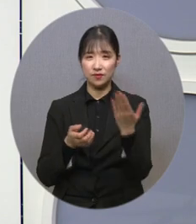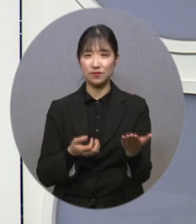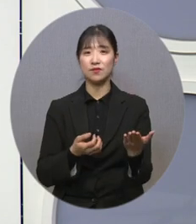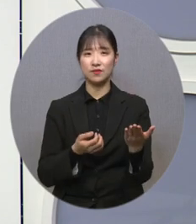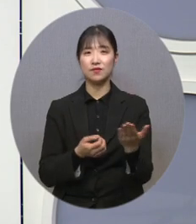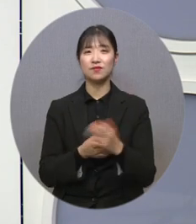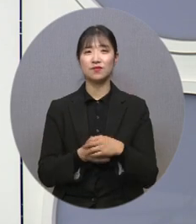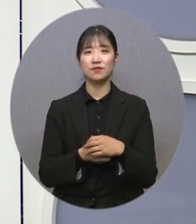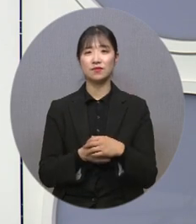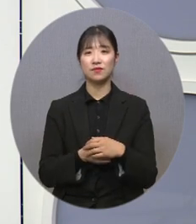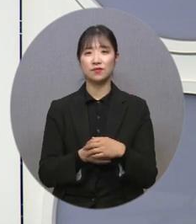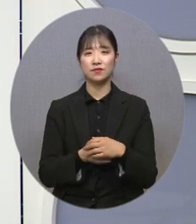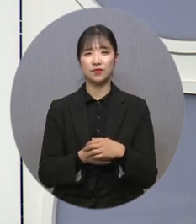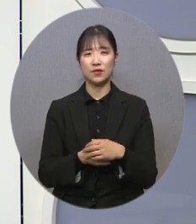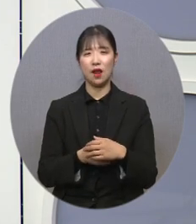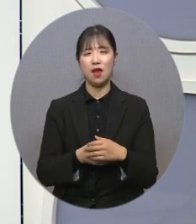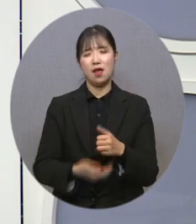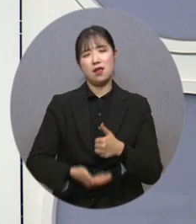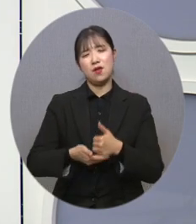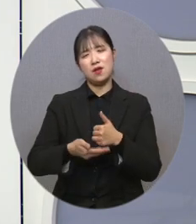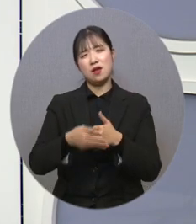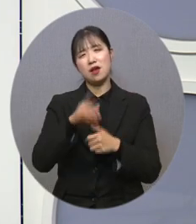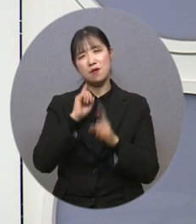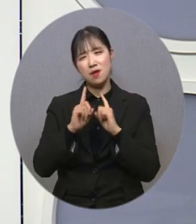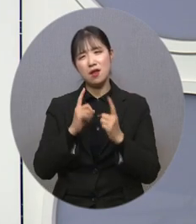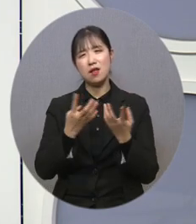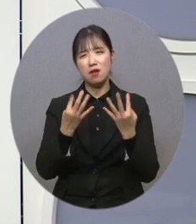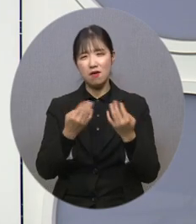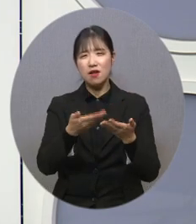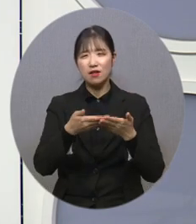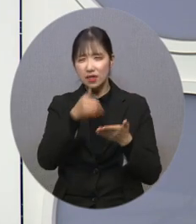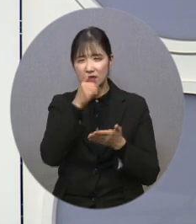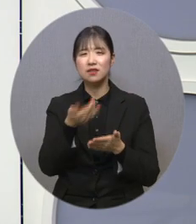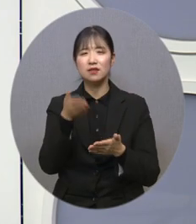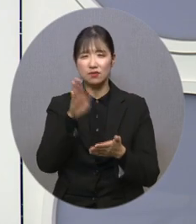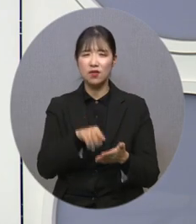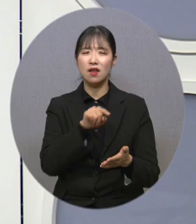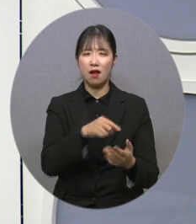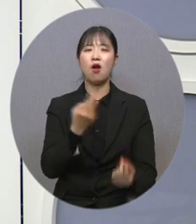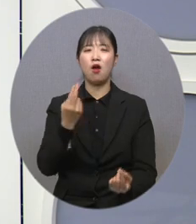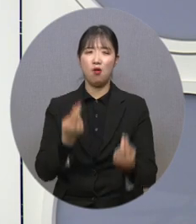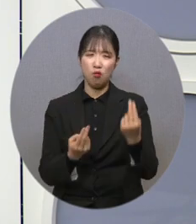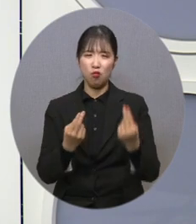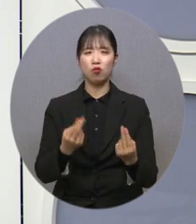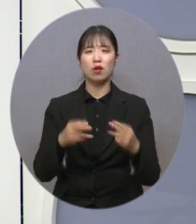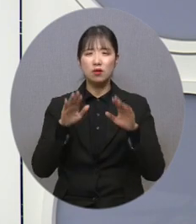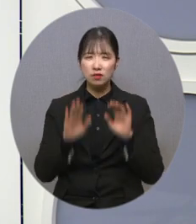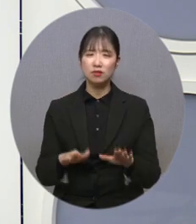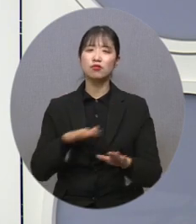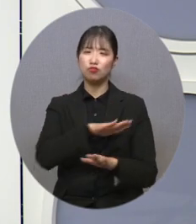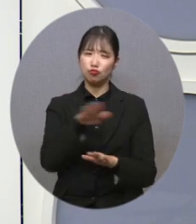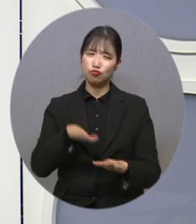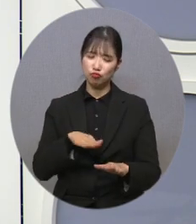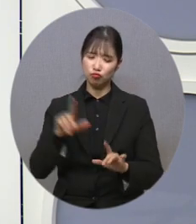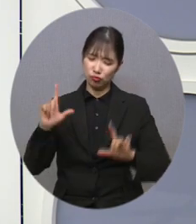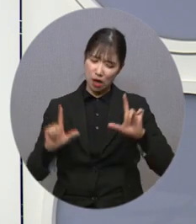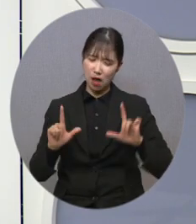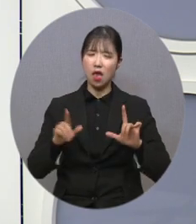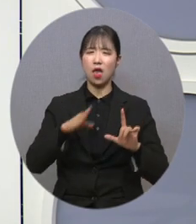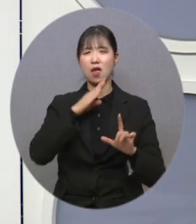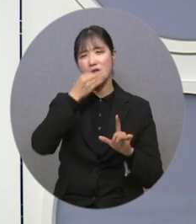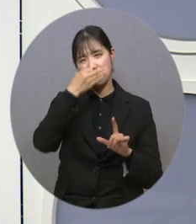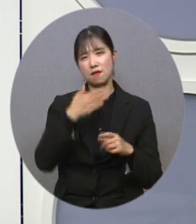고문님께서 과찬의 말씀을 해주셨습니다만은 실제로 그런 것보다도 더욱 우리가 가진 여건이 힘들기